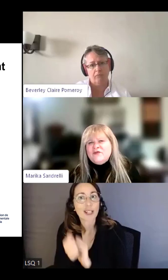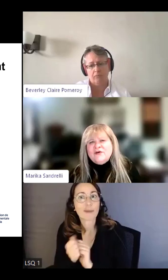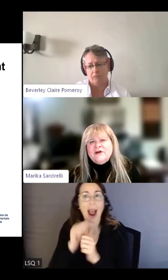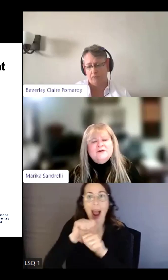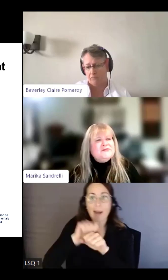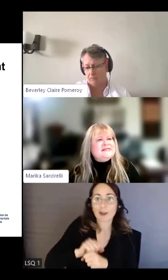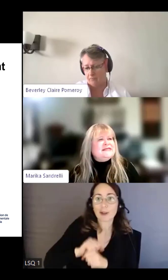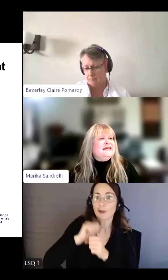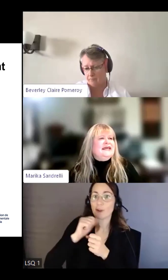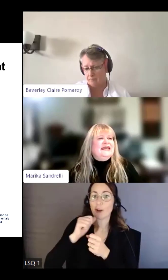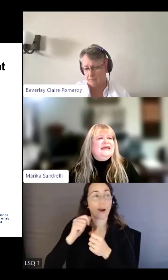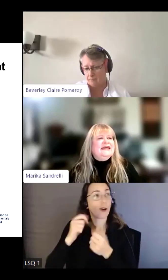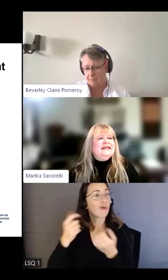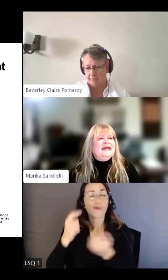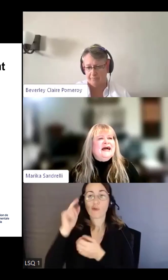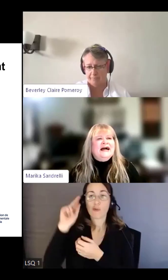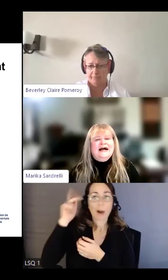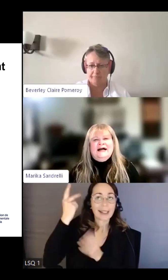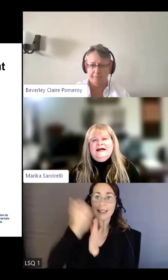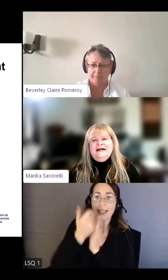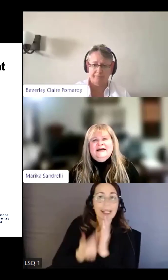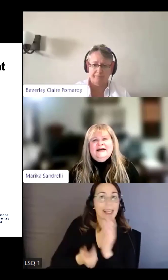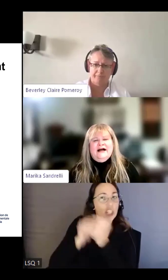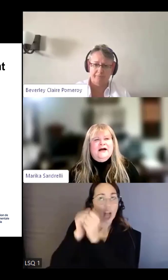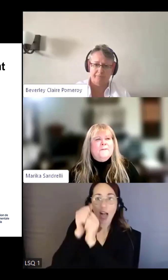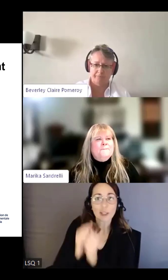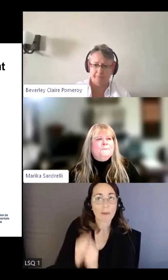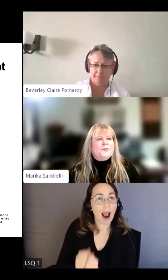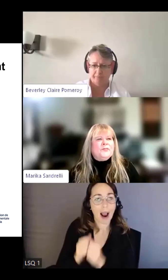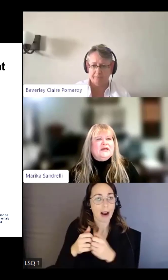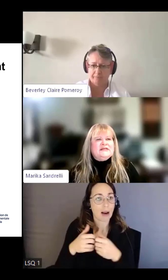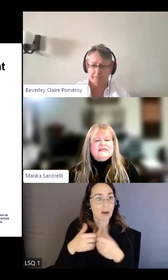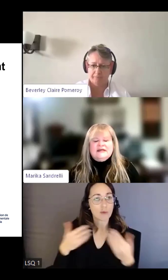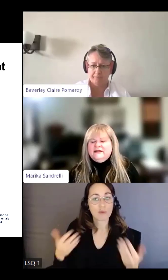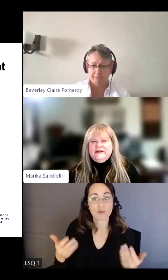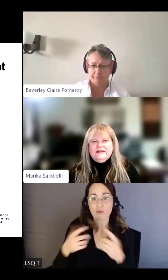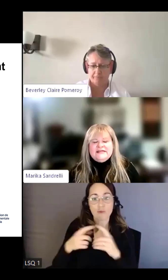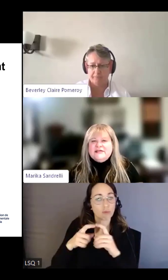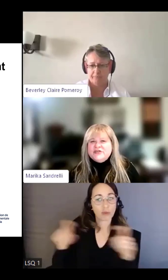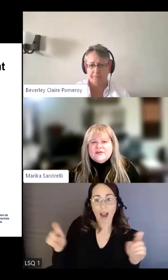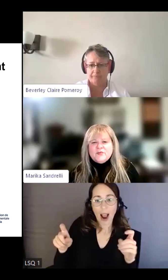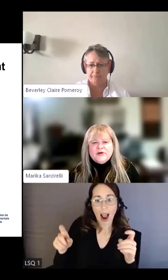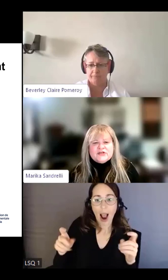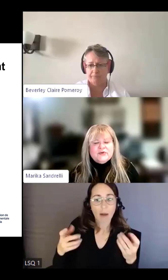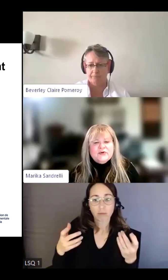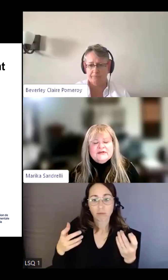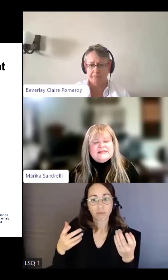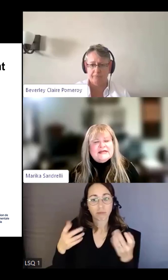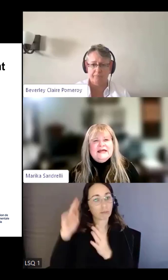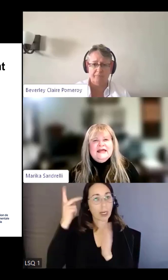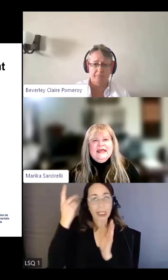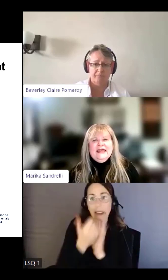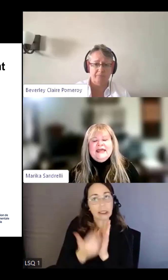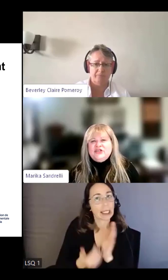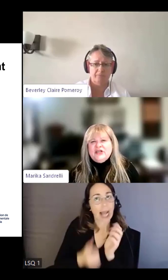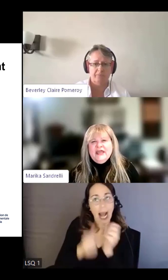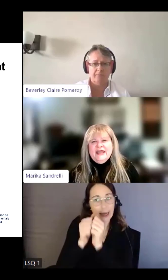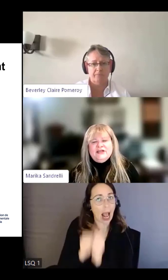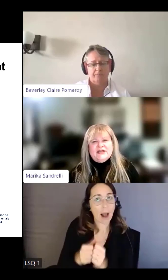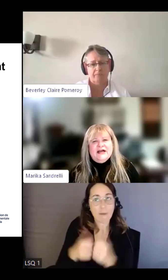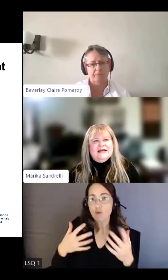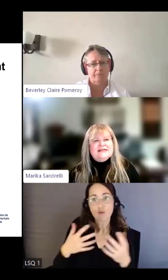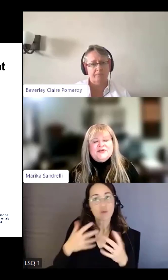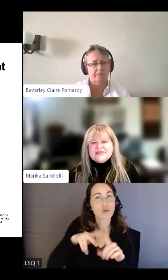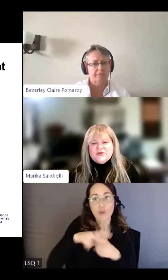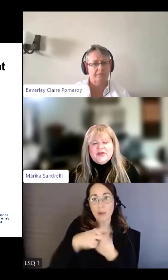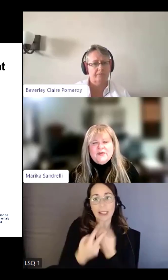différentes formes politiques, des outils de soutien à prise de décision. Ça peut changer des ententes de